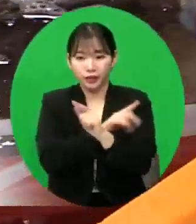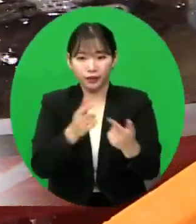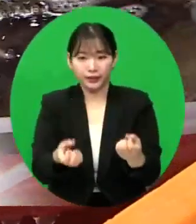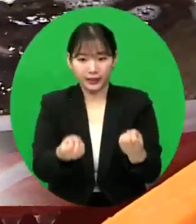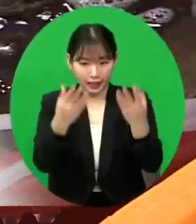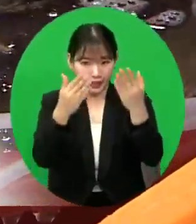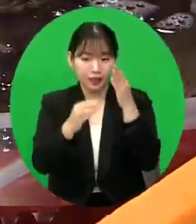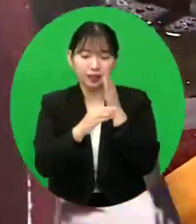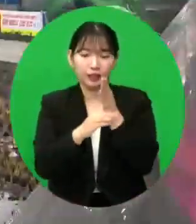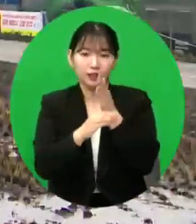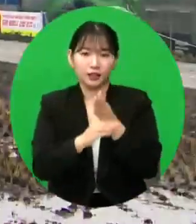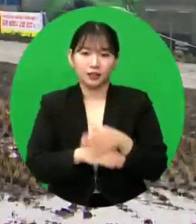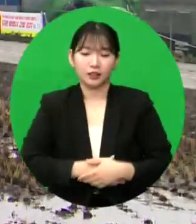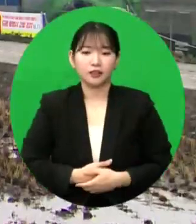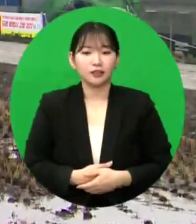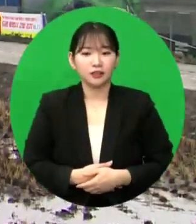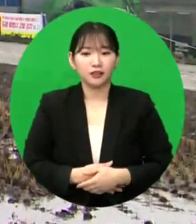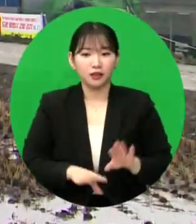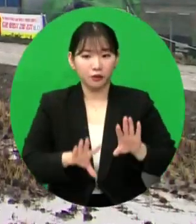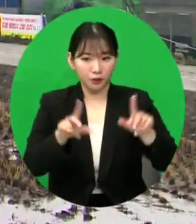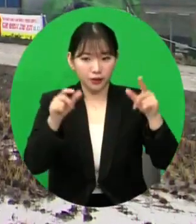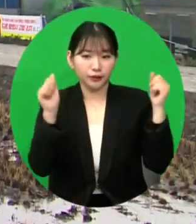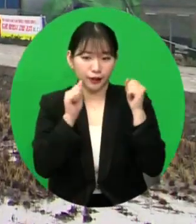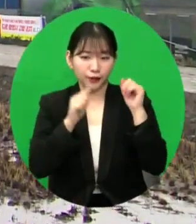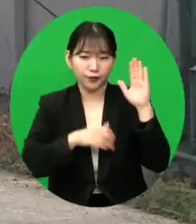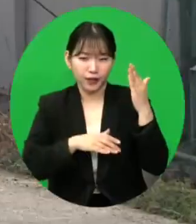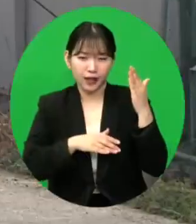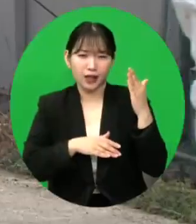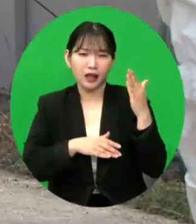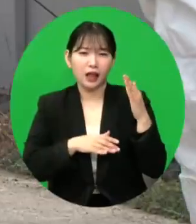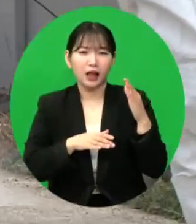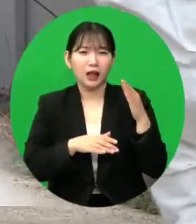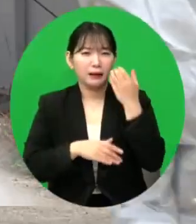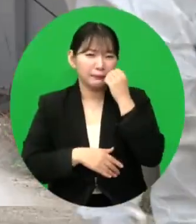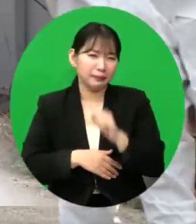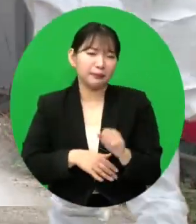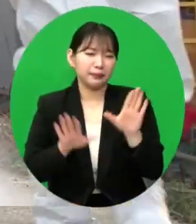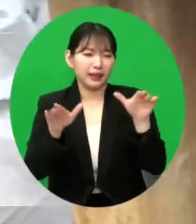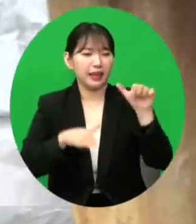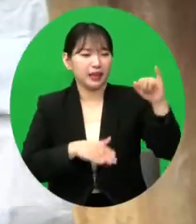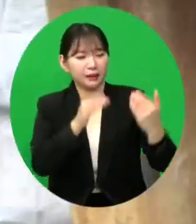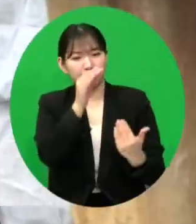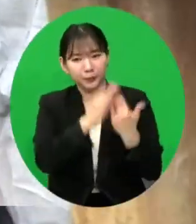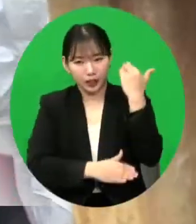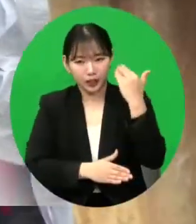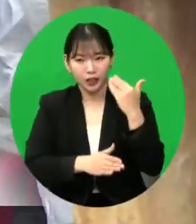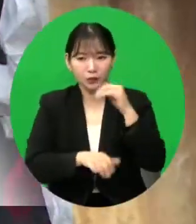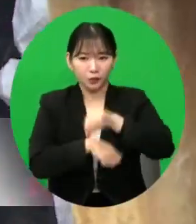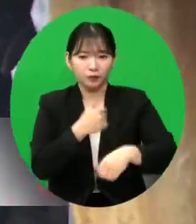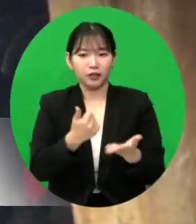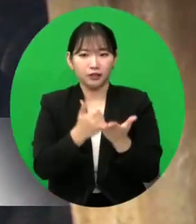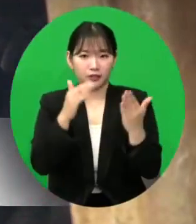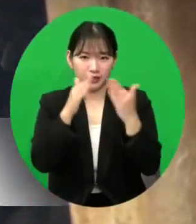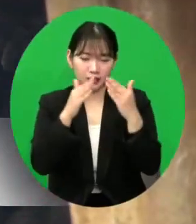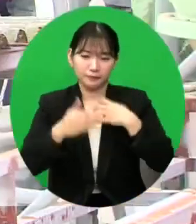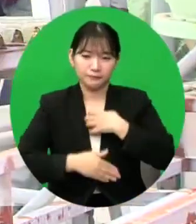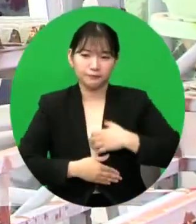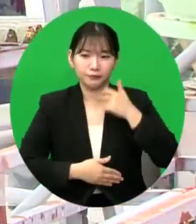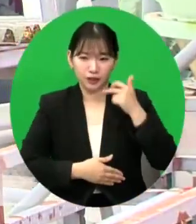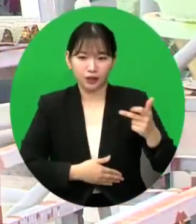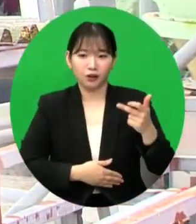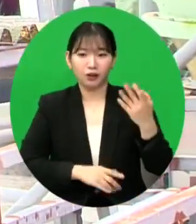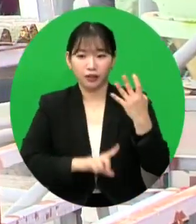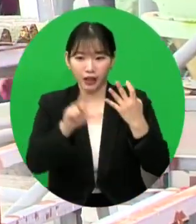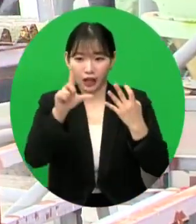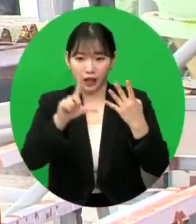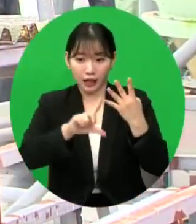행사가 진행되고 있습니다. 올해도 겨울이 되자 어김없이 조류 인플루엔자가 발생하면서 축산 농민들의 걱정이 큽니다. 지난